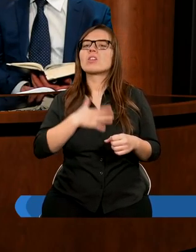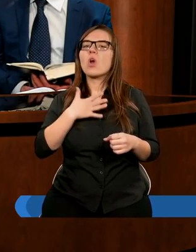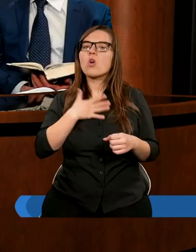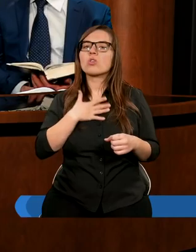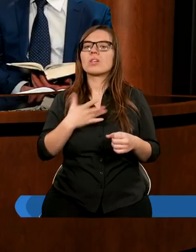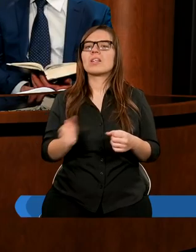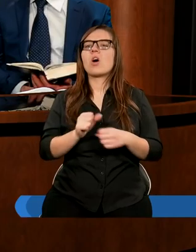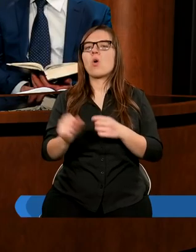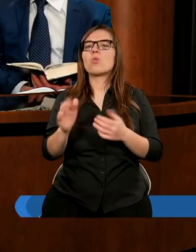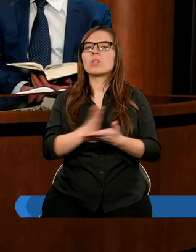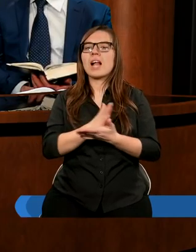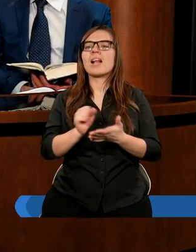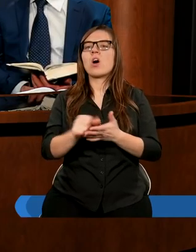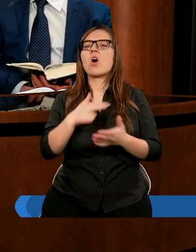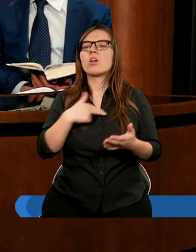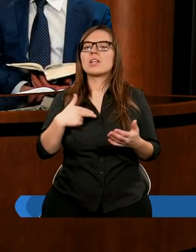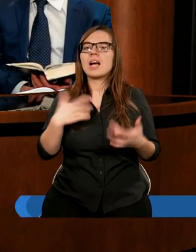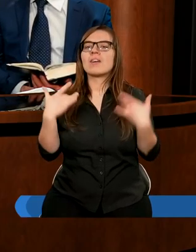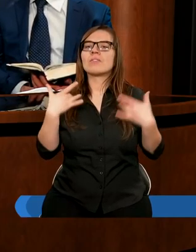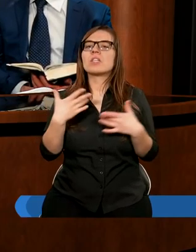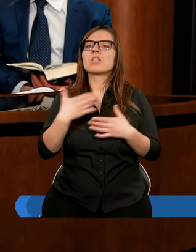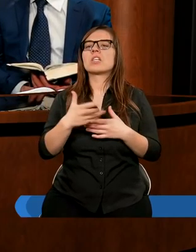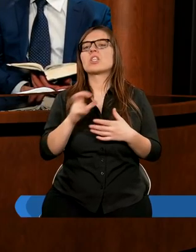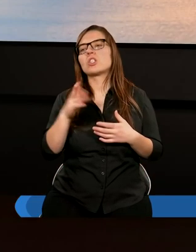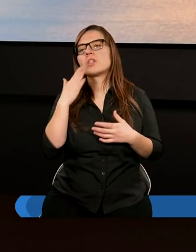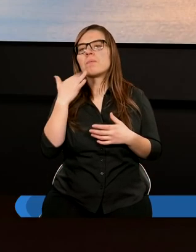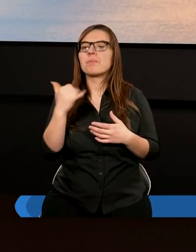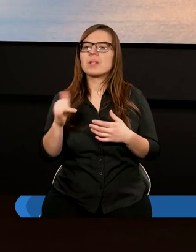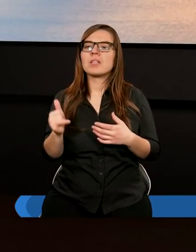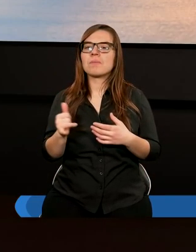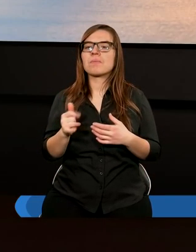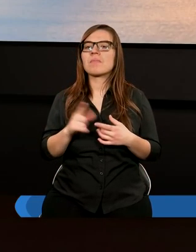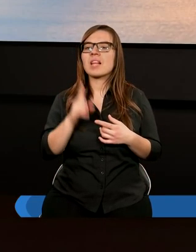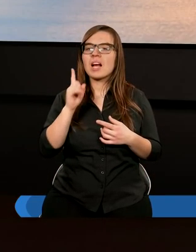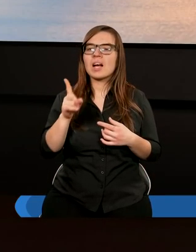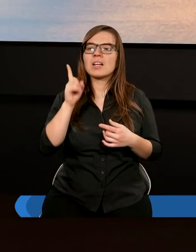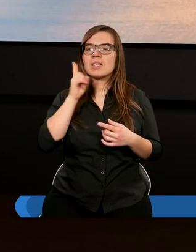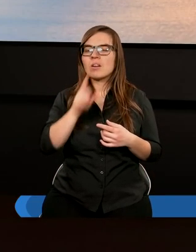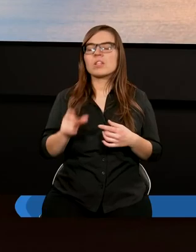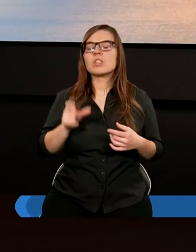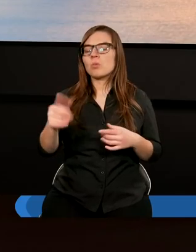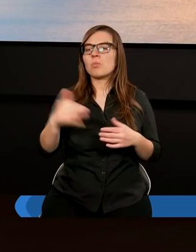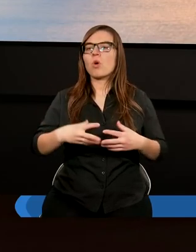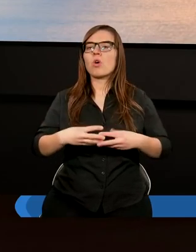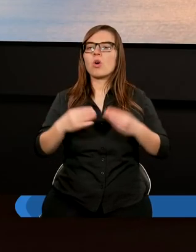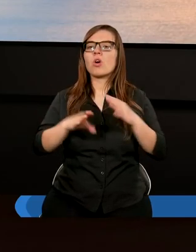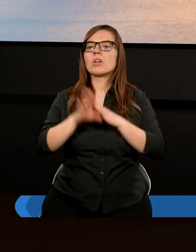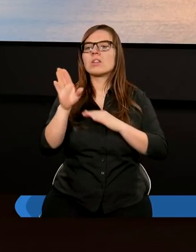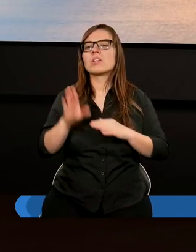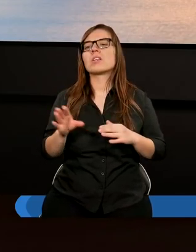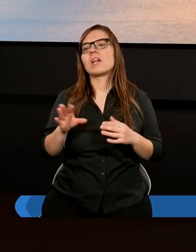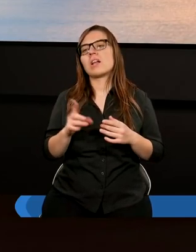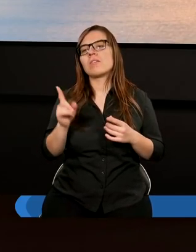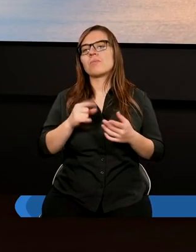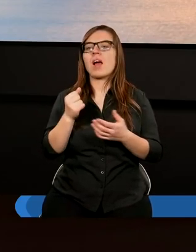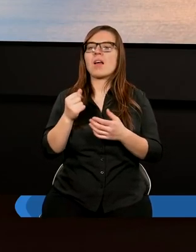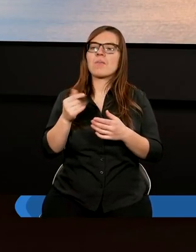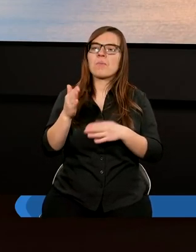uzależniona jest nasza egzystencja, na przykład mieszkanie, dom. Ale tak naprawdę długi mogą rosnąć w postaci małych kwot.